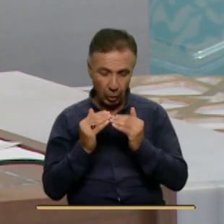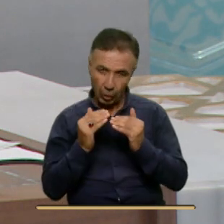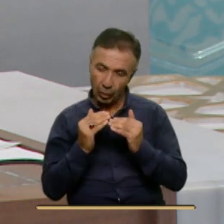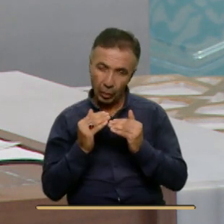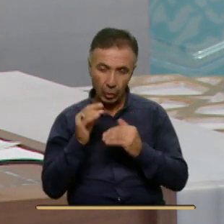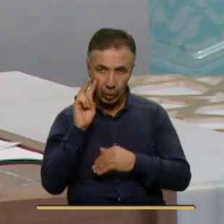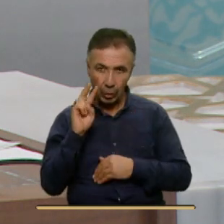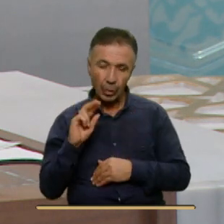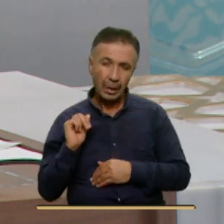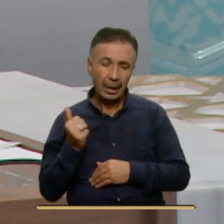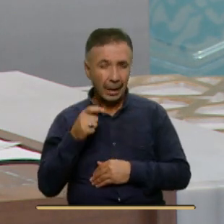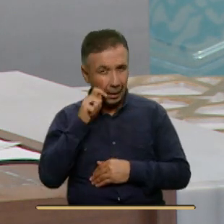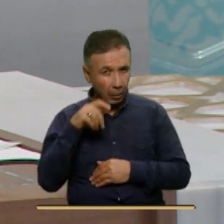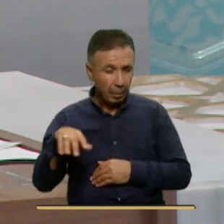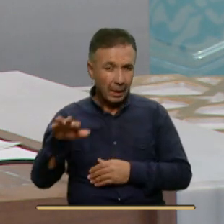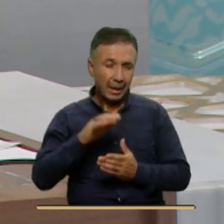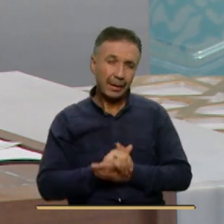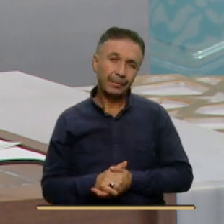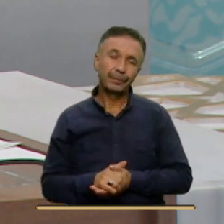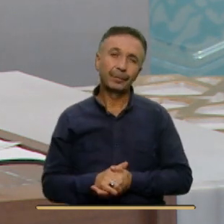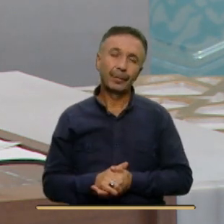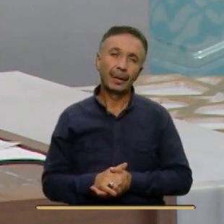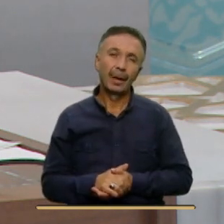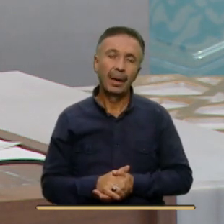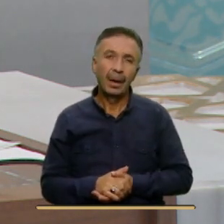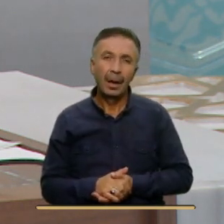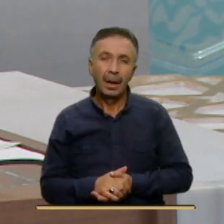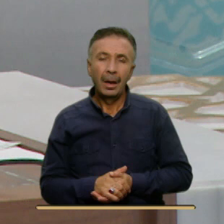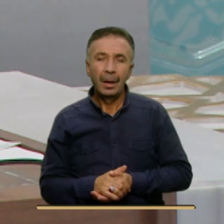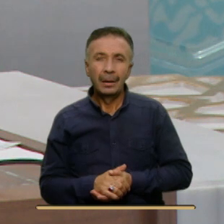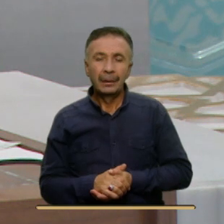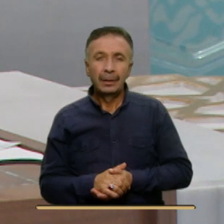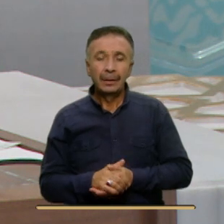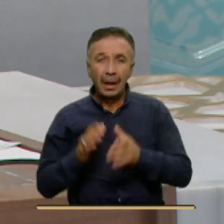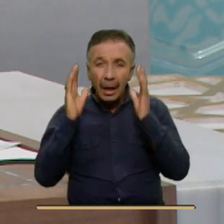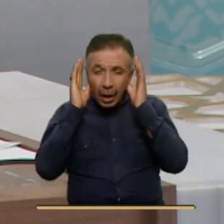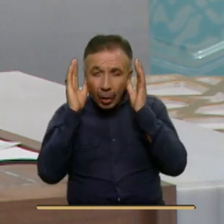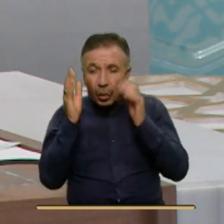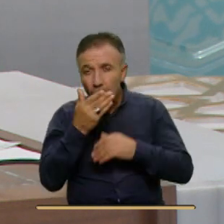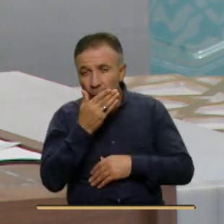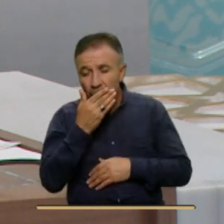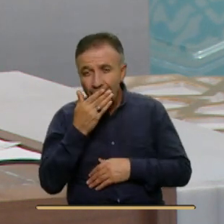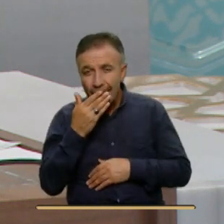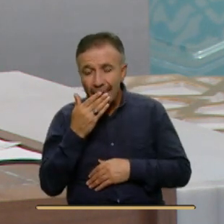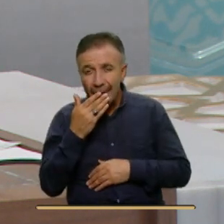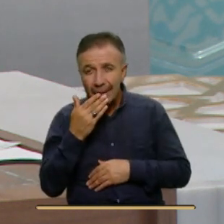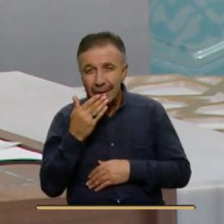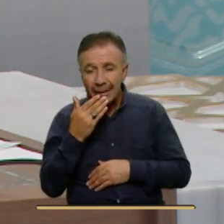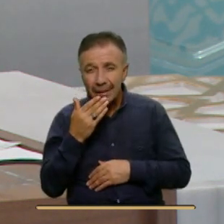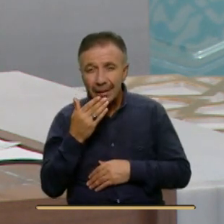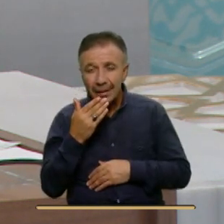Değerli müminler, savm-ı salat hac ile sanma biter zahit işin, insanı kamil